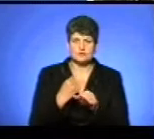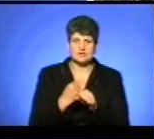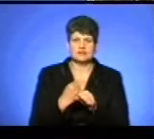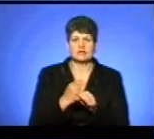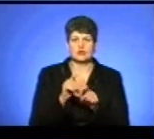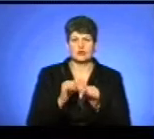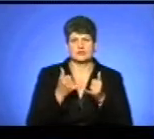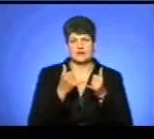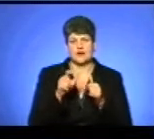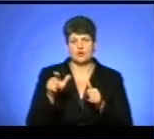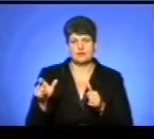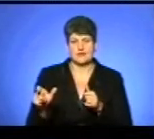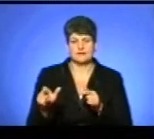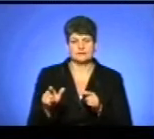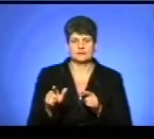інклюзивністю.